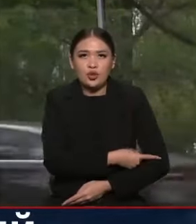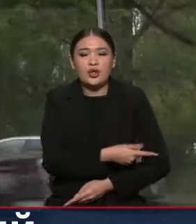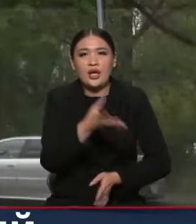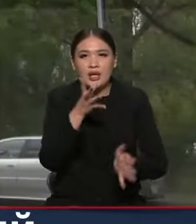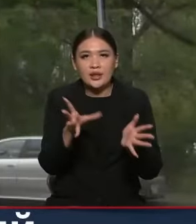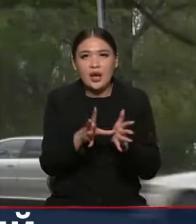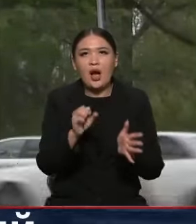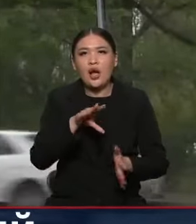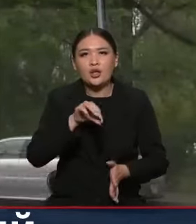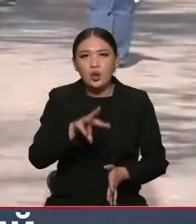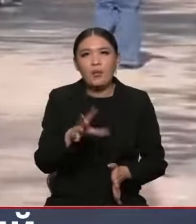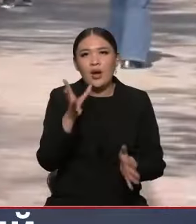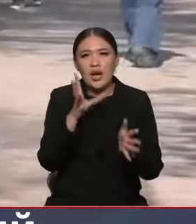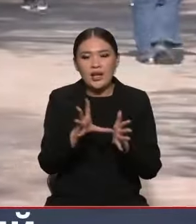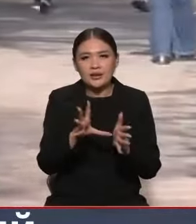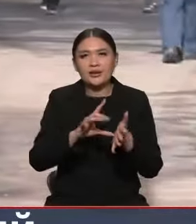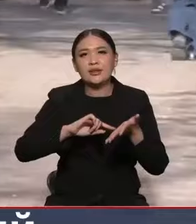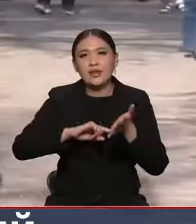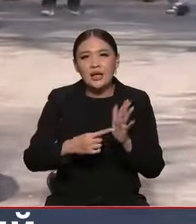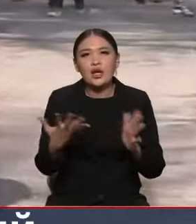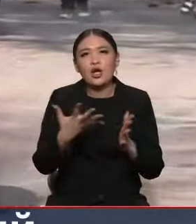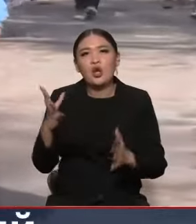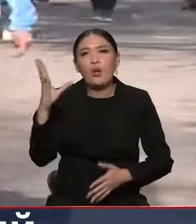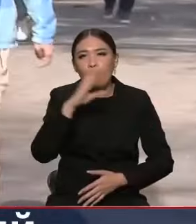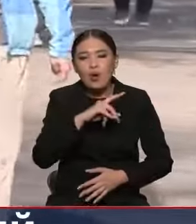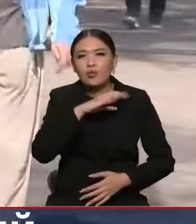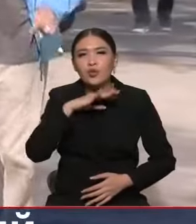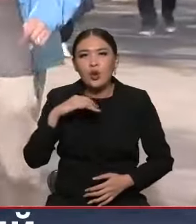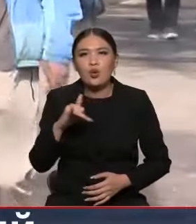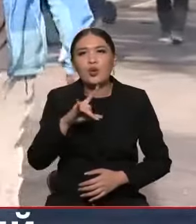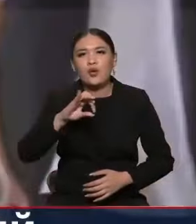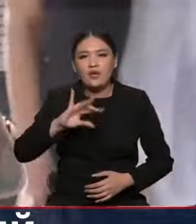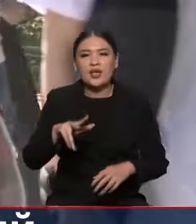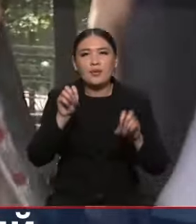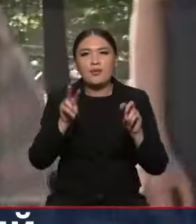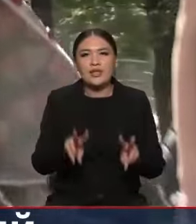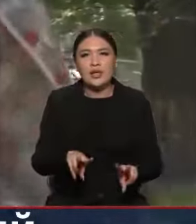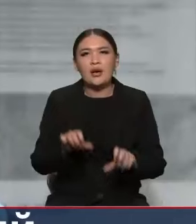энергоисточник в виде атомной электростанции, которая имеет многоуровневую систему безопасности.